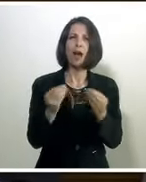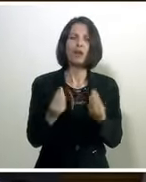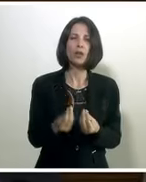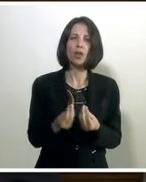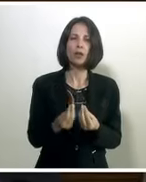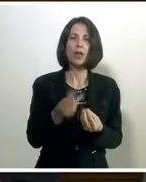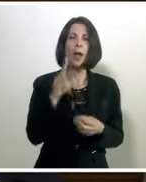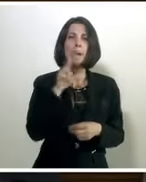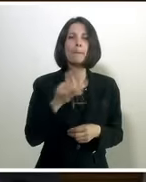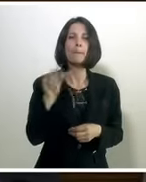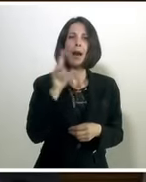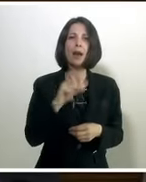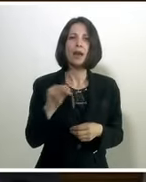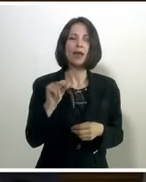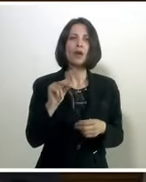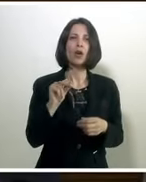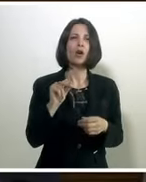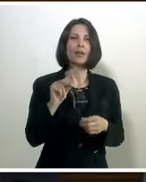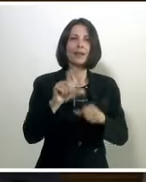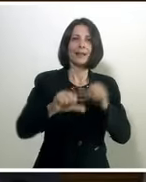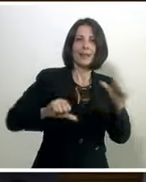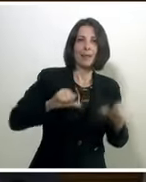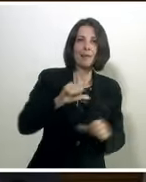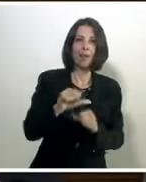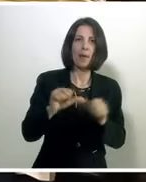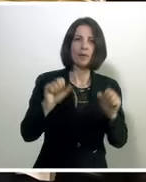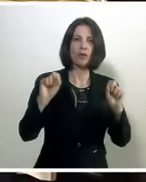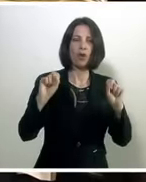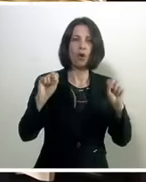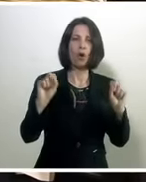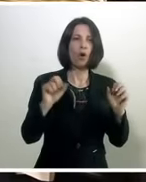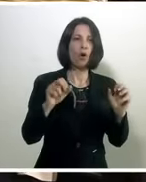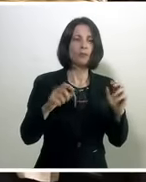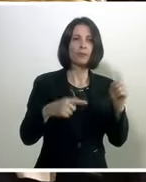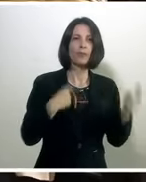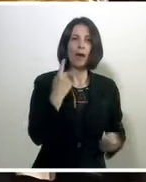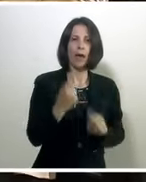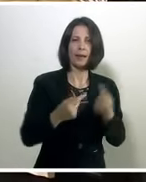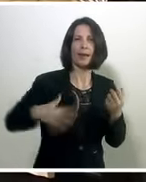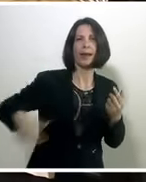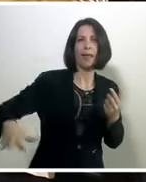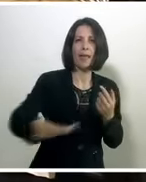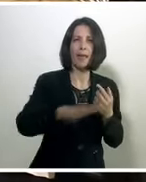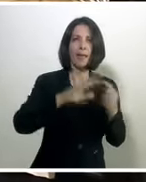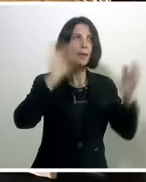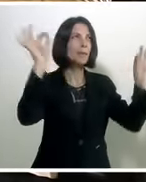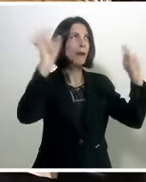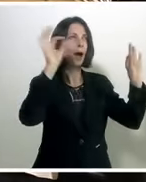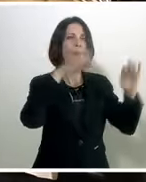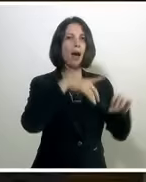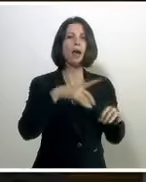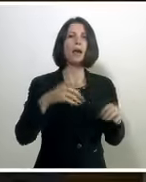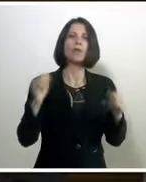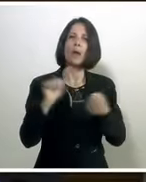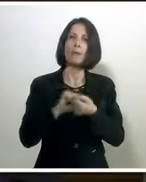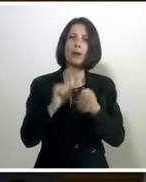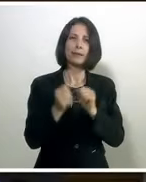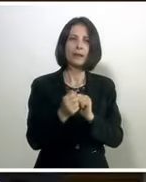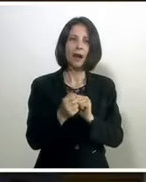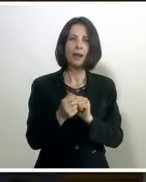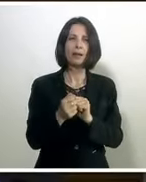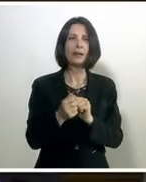climatico del risparmio energetico della transizione ecologica una quotidiana urgenza una battaglia che ci vedrà tutti o